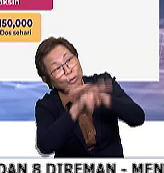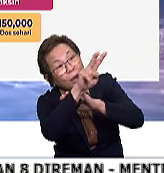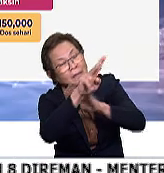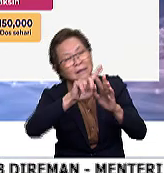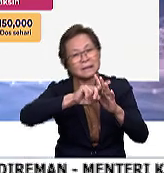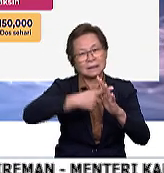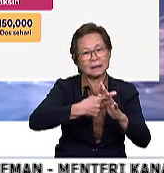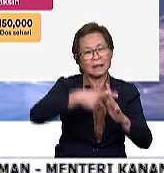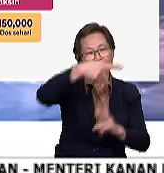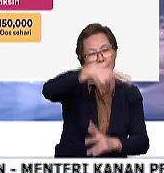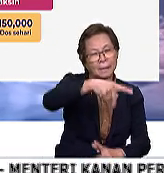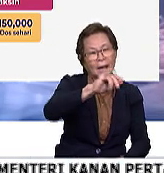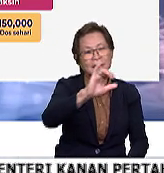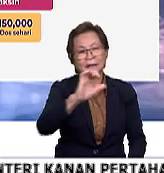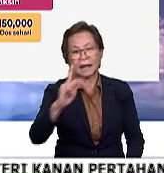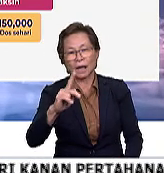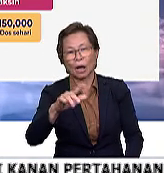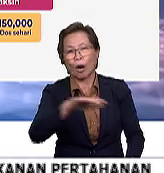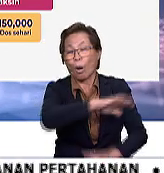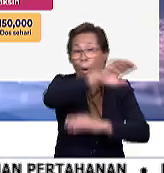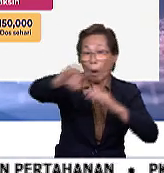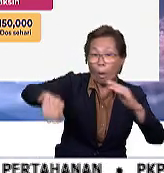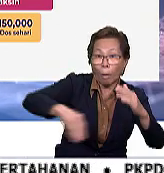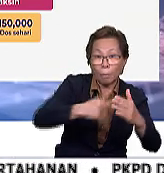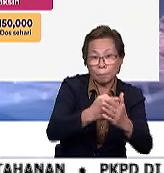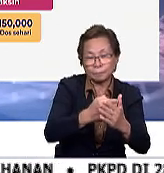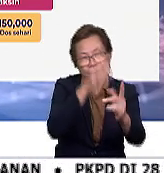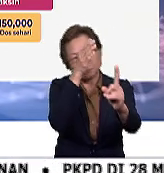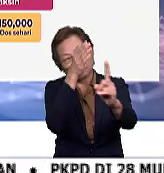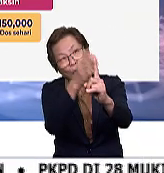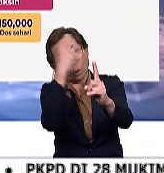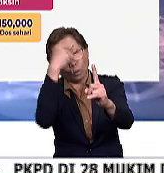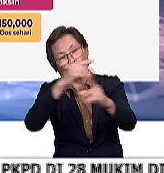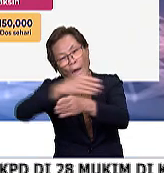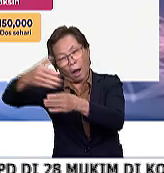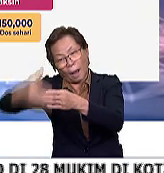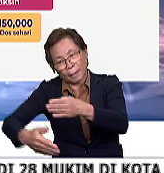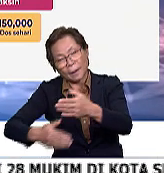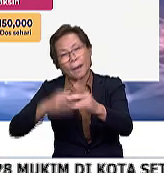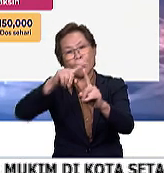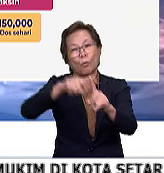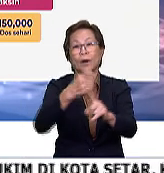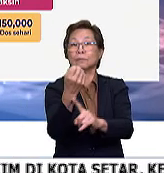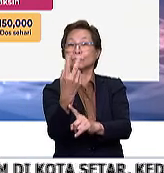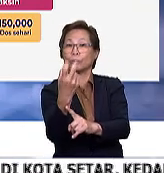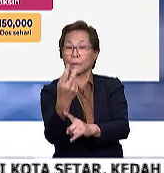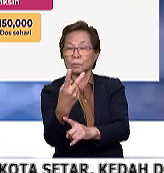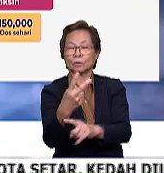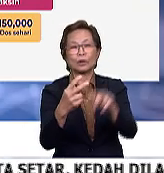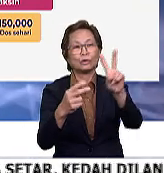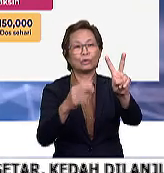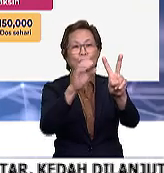pelaksanaan Picsay cara keseluruhan disasarkan untuk selesai menjelang bulan Desember